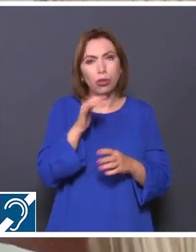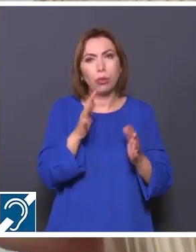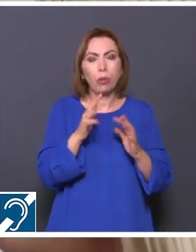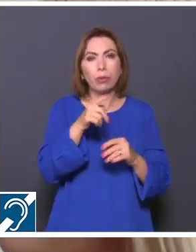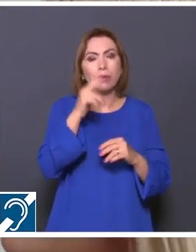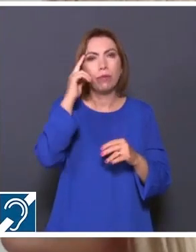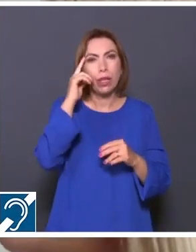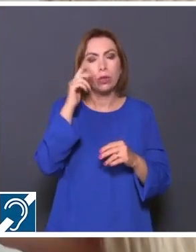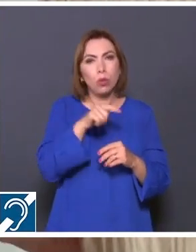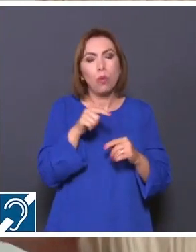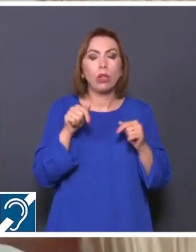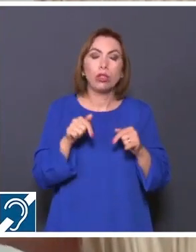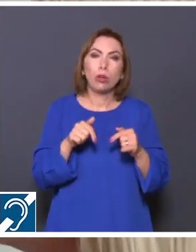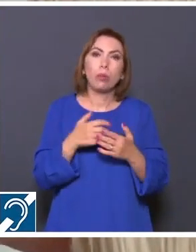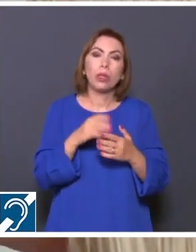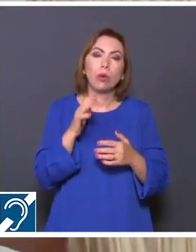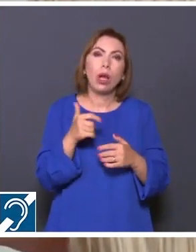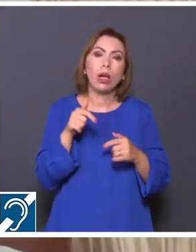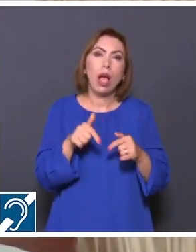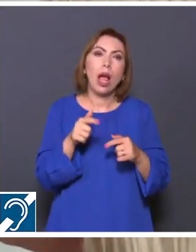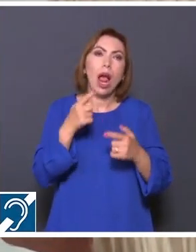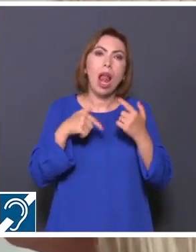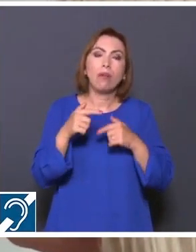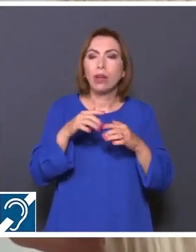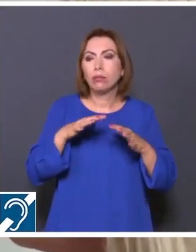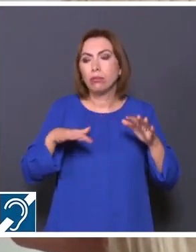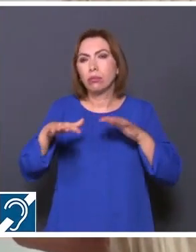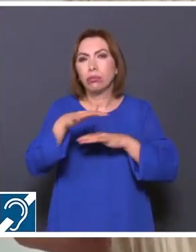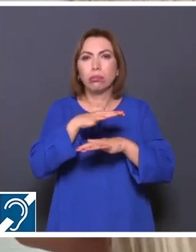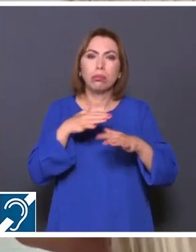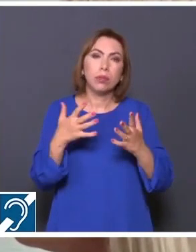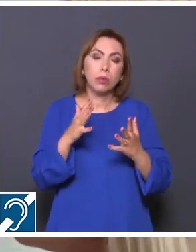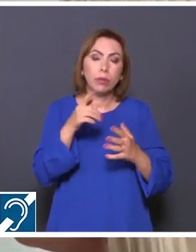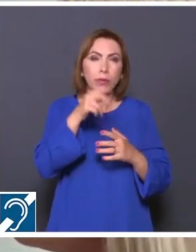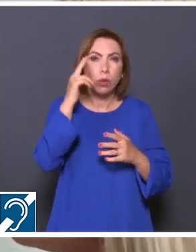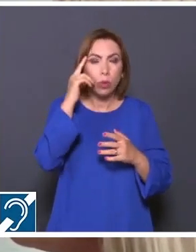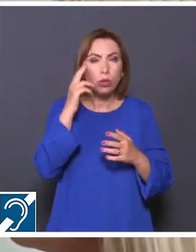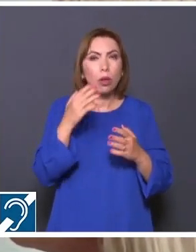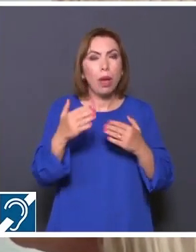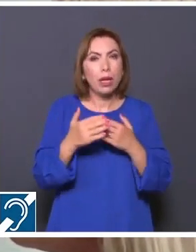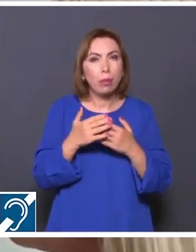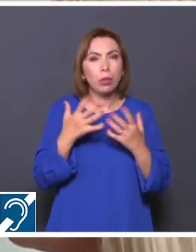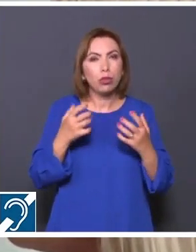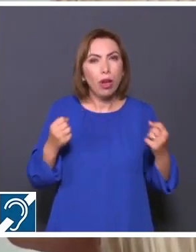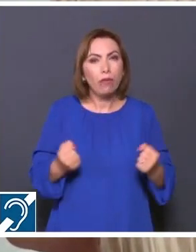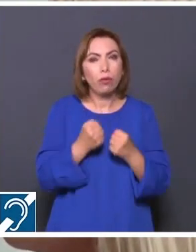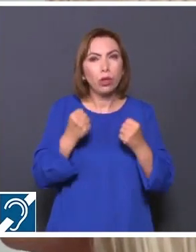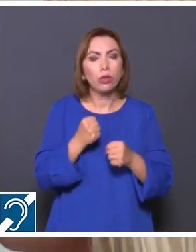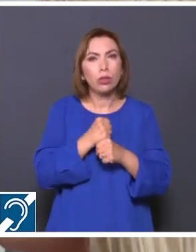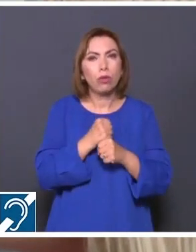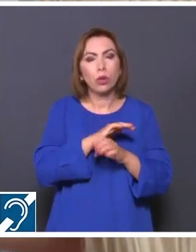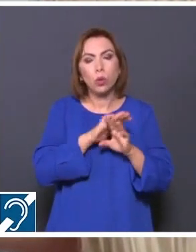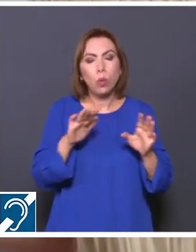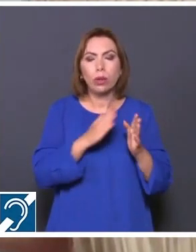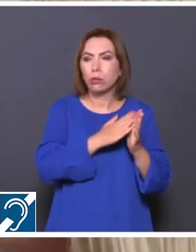cunoaște acuma pentru că e un astfel de context Probabil că veți cunoaște mai îndeaproape ce eforturi s au făcut în toate